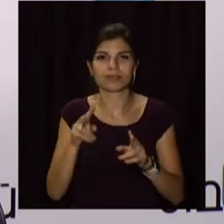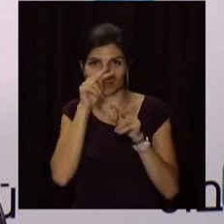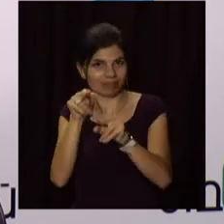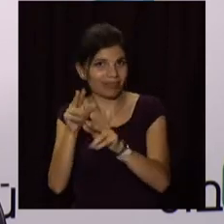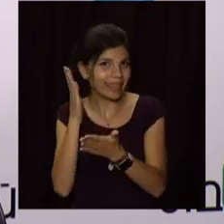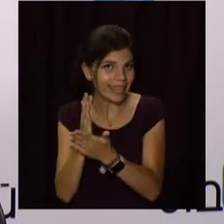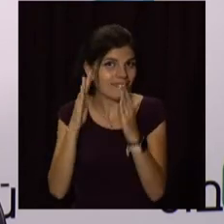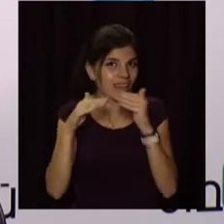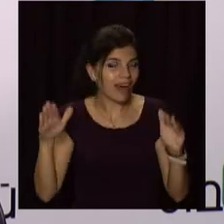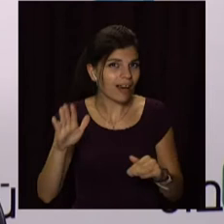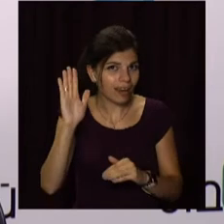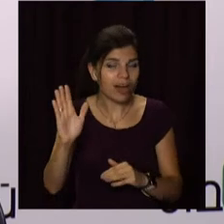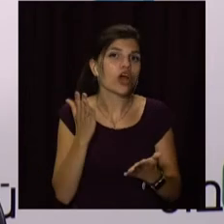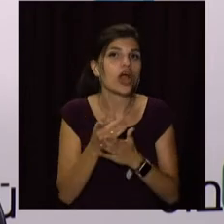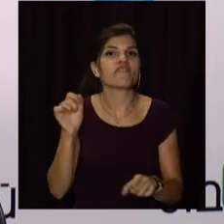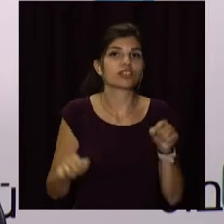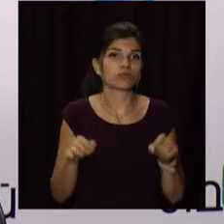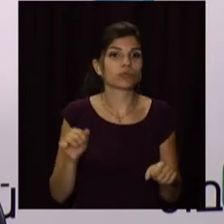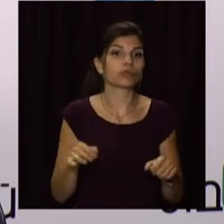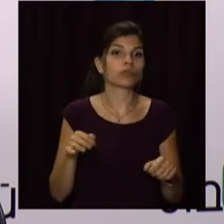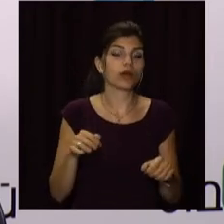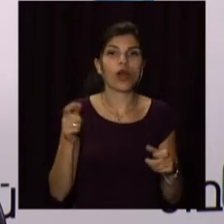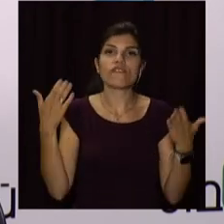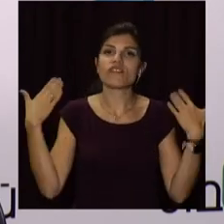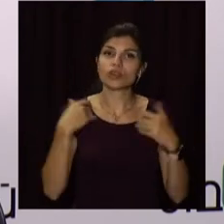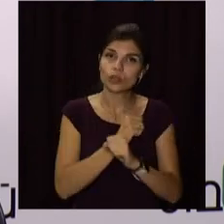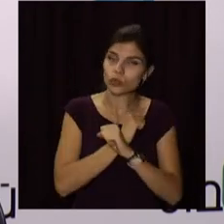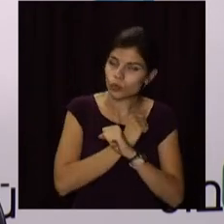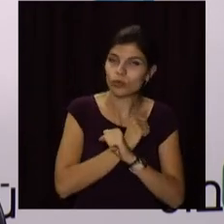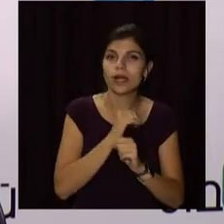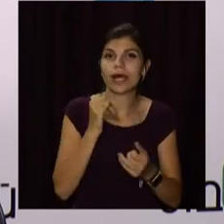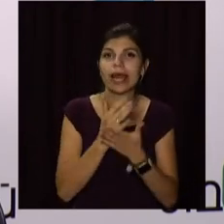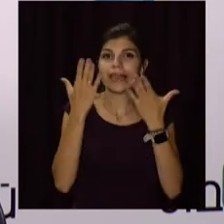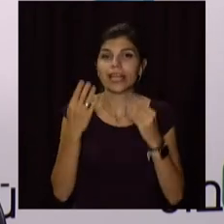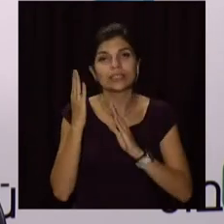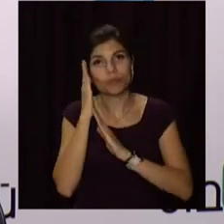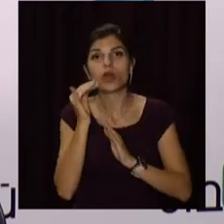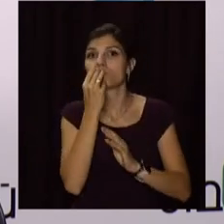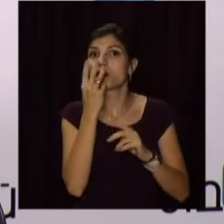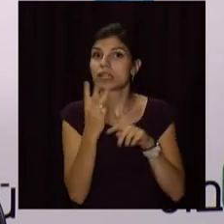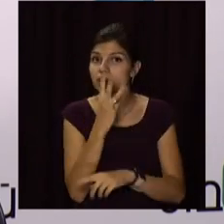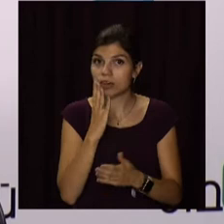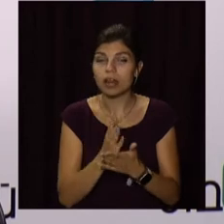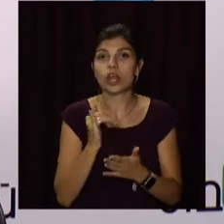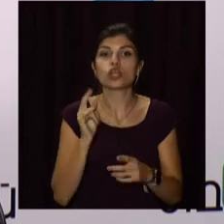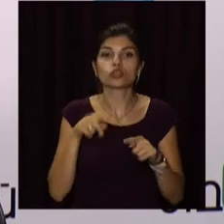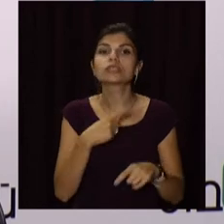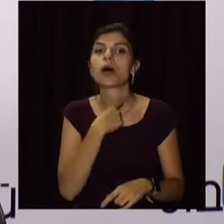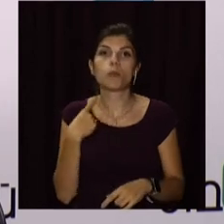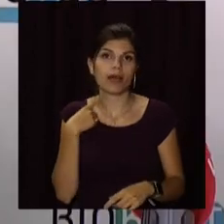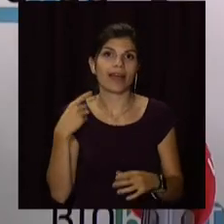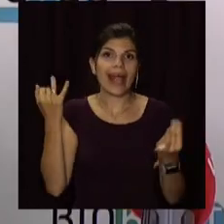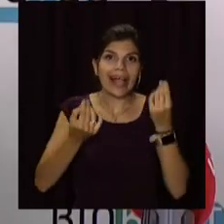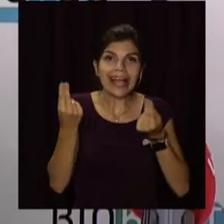діти мають можливість і відпочити, і мають і денний сон, і триразове харчування, і ще й забезпечені